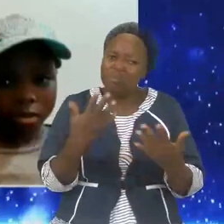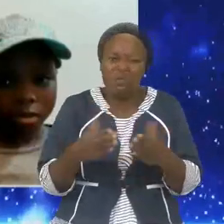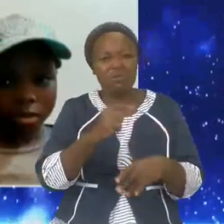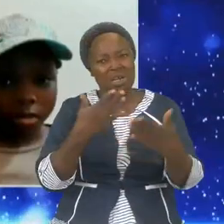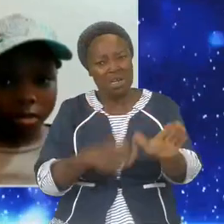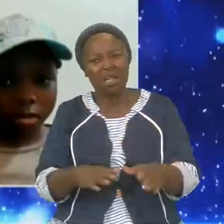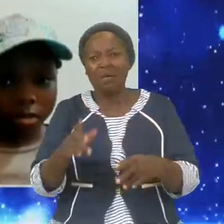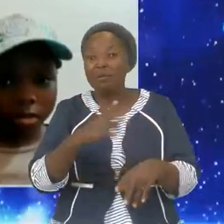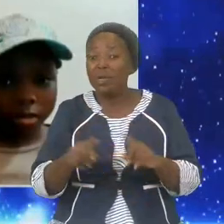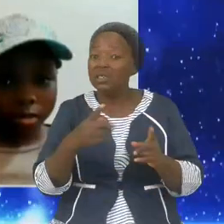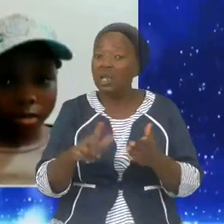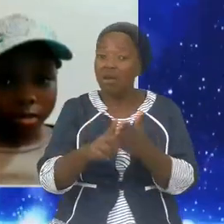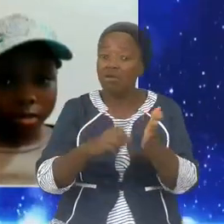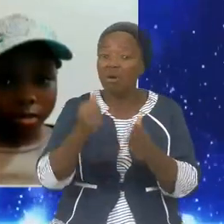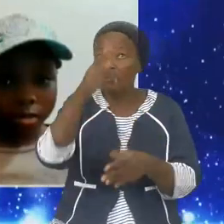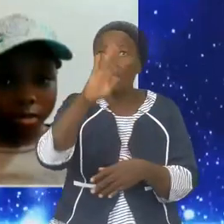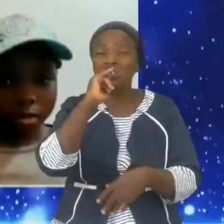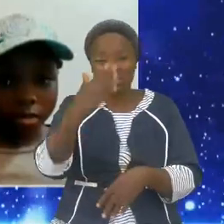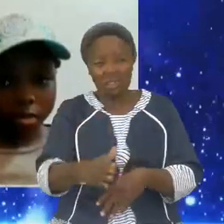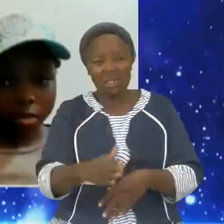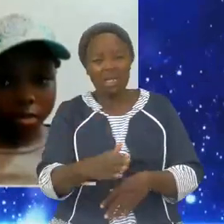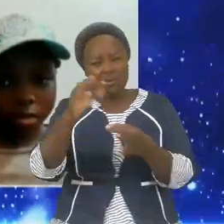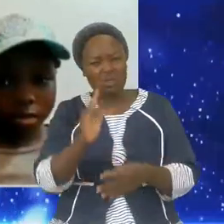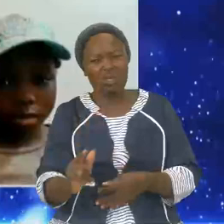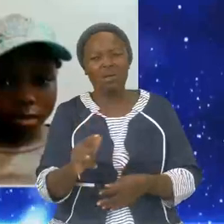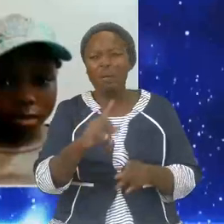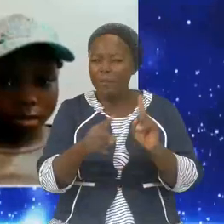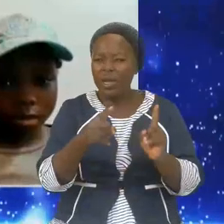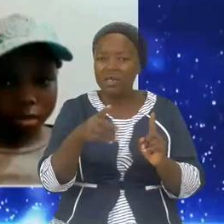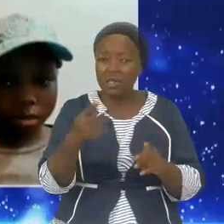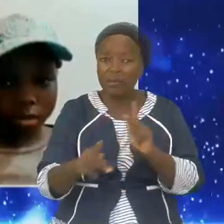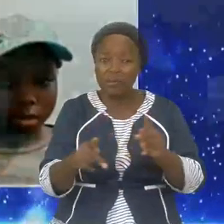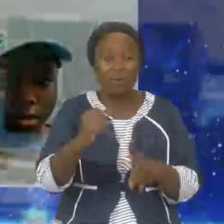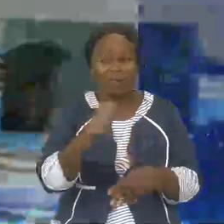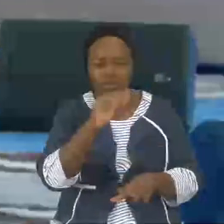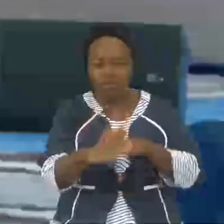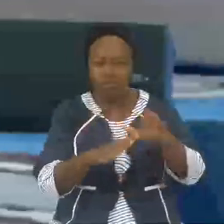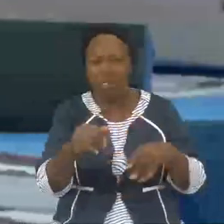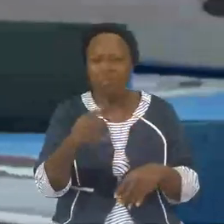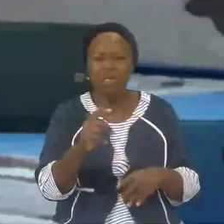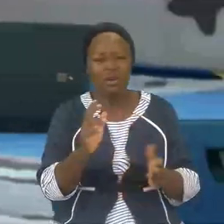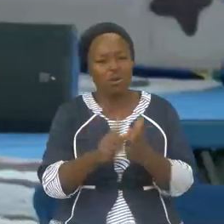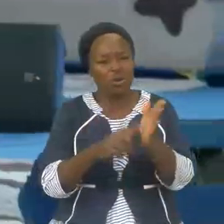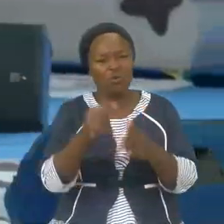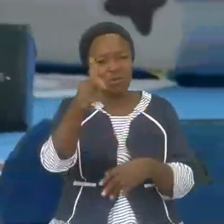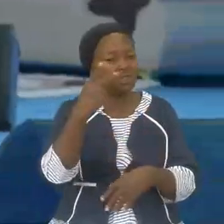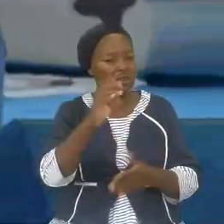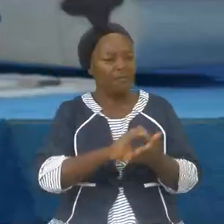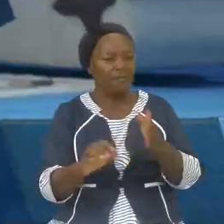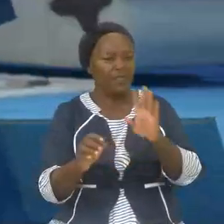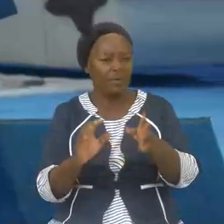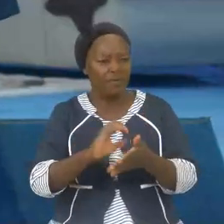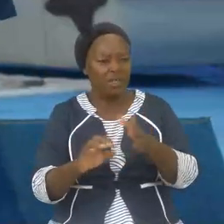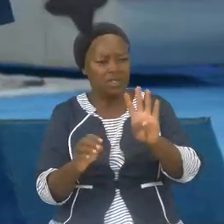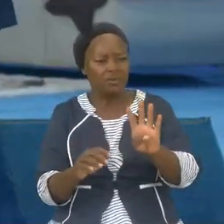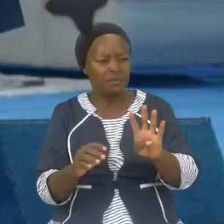os et tu peux mourir. La loi de Dieu est la spirituellement parlant. Donc, mais les gens qui n'obéissent pas à la loi de Dieu,